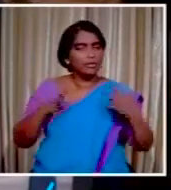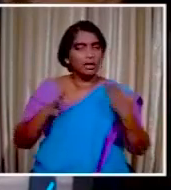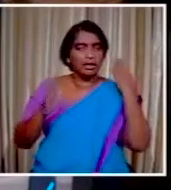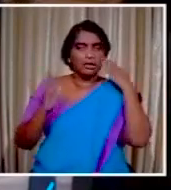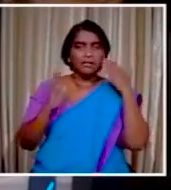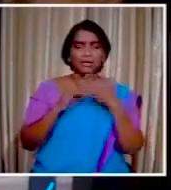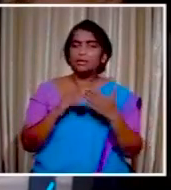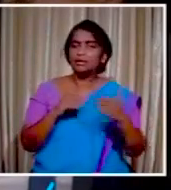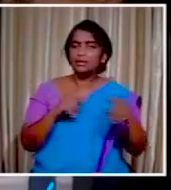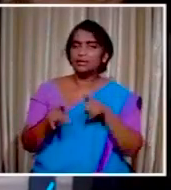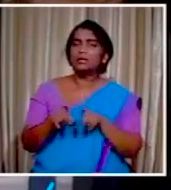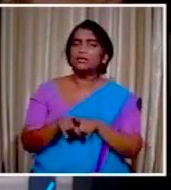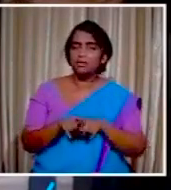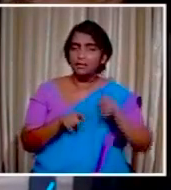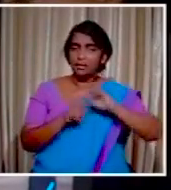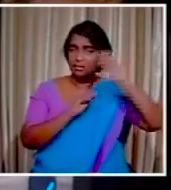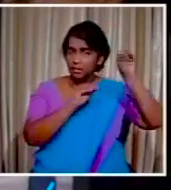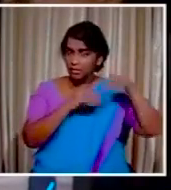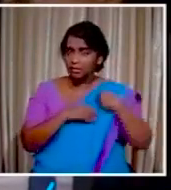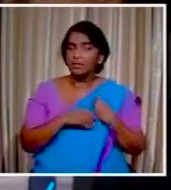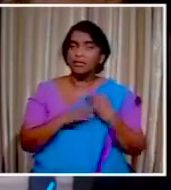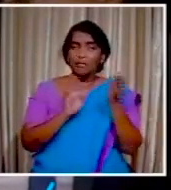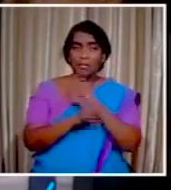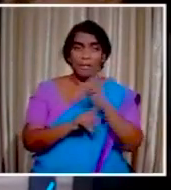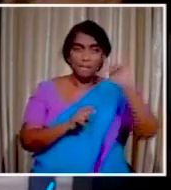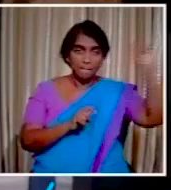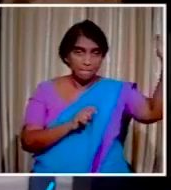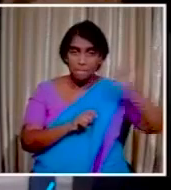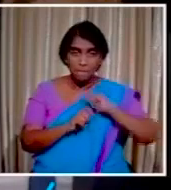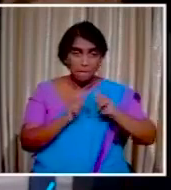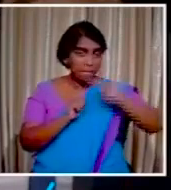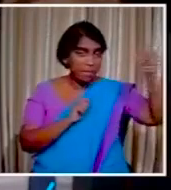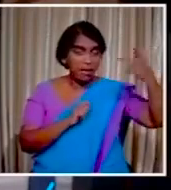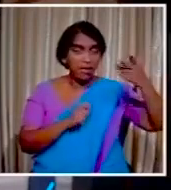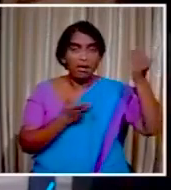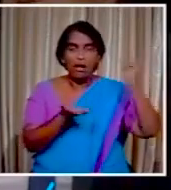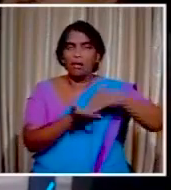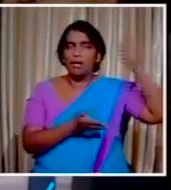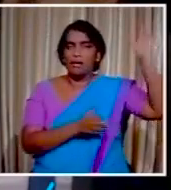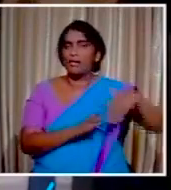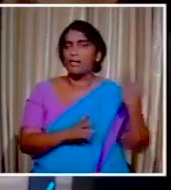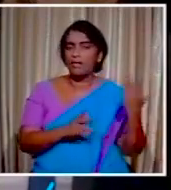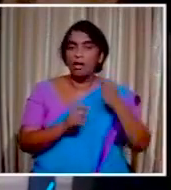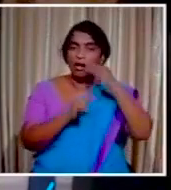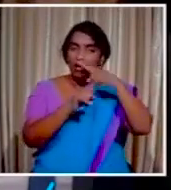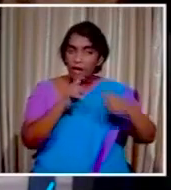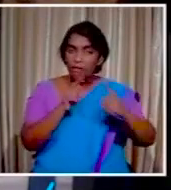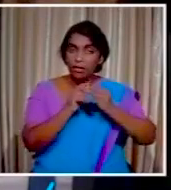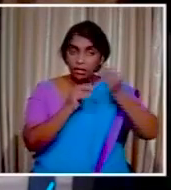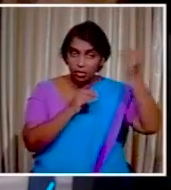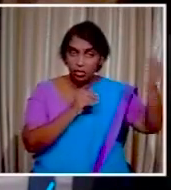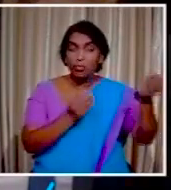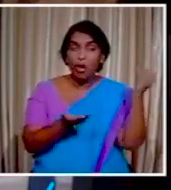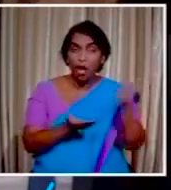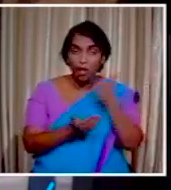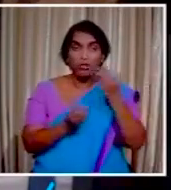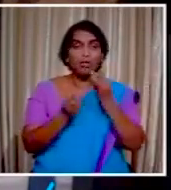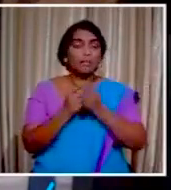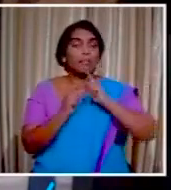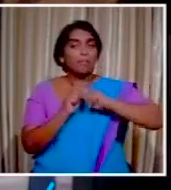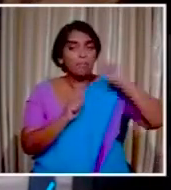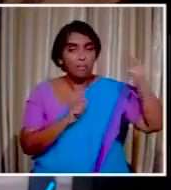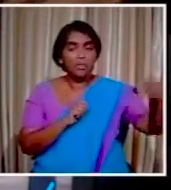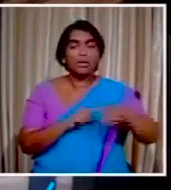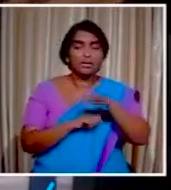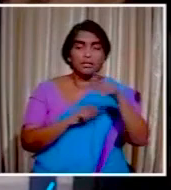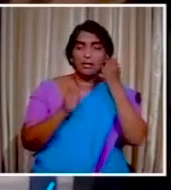එතන එහෙම තියෙන සැපයුම් කරුවෙක් පරණ මුදල් ගෙව්වේ නැත්නම් එන්නේ නැහැ. පරණ මුදල් වලින් කොටසක් ගෙවන්න ඕන අලුත් මුදලක් ගෙවන්න ඕන. එතන මේක